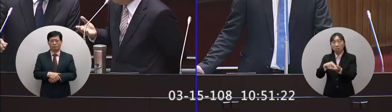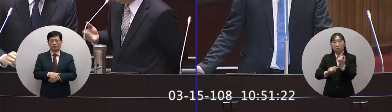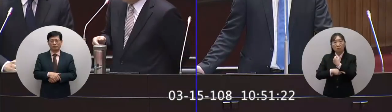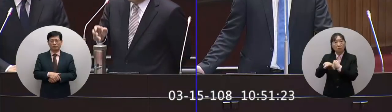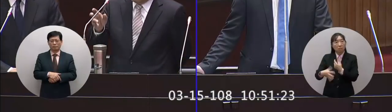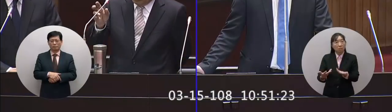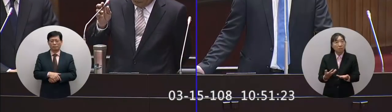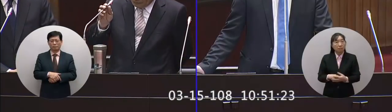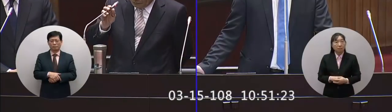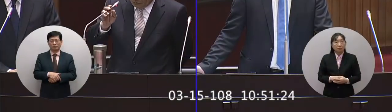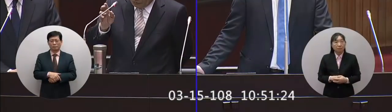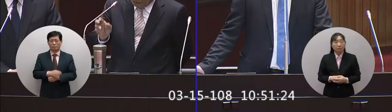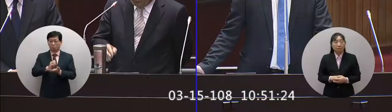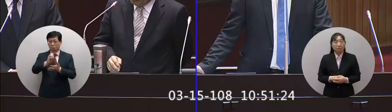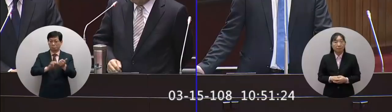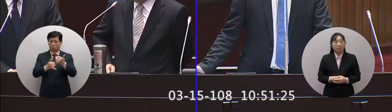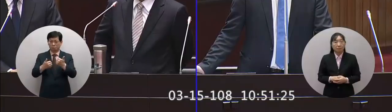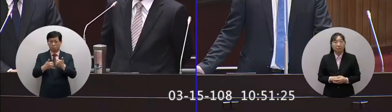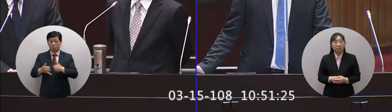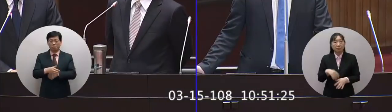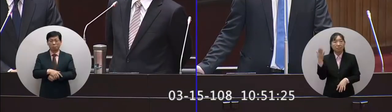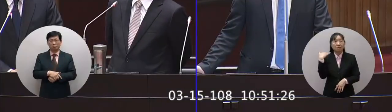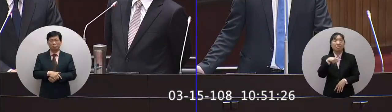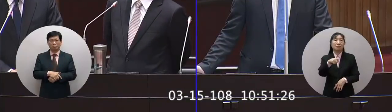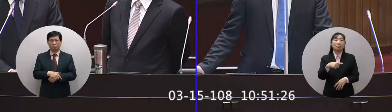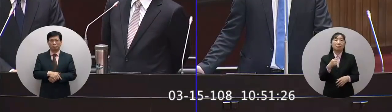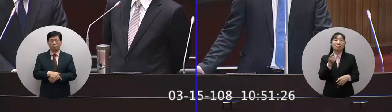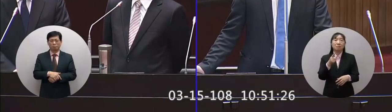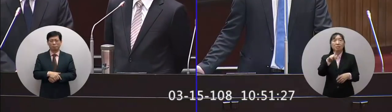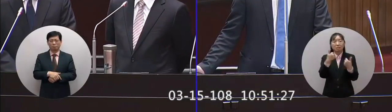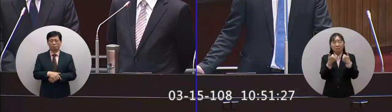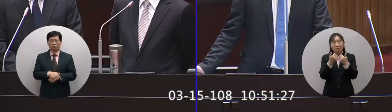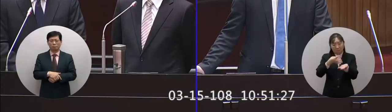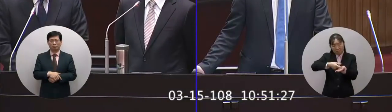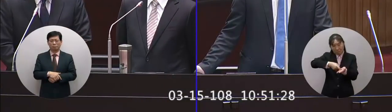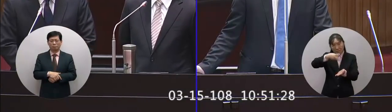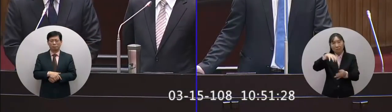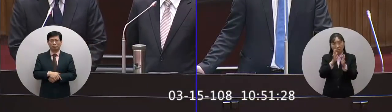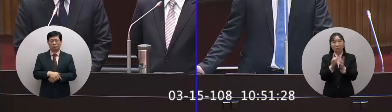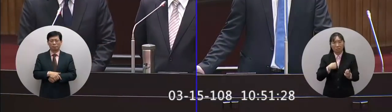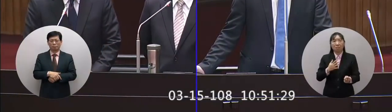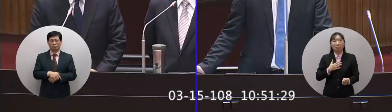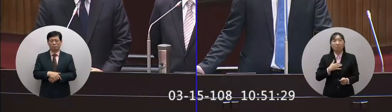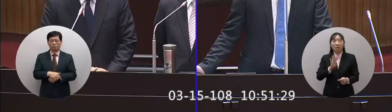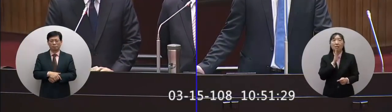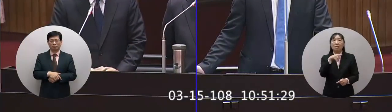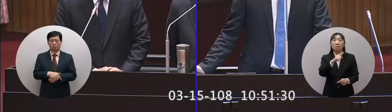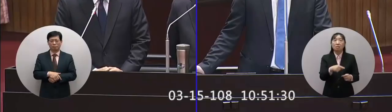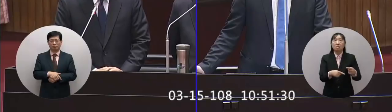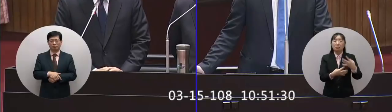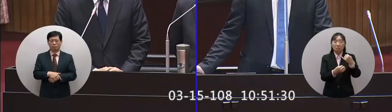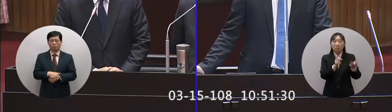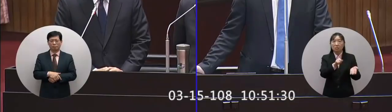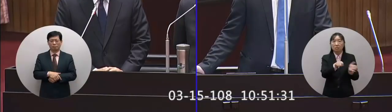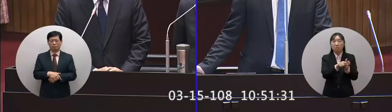明。 跟委员报告。 你们之前做了什么事情？开了很多会，这我都知道。只要跟我讲一个问题，什么时候送